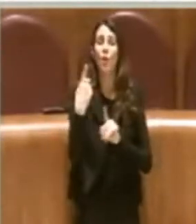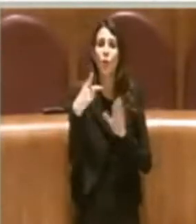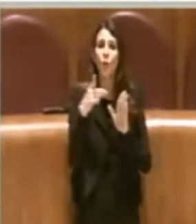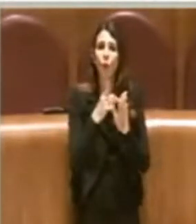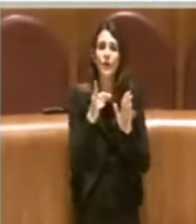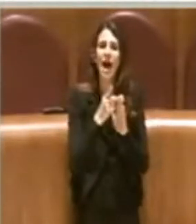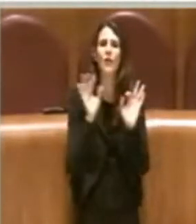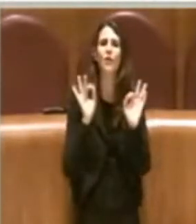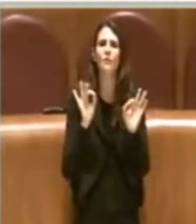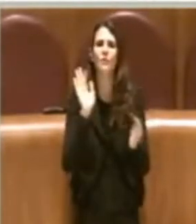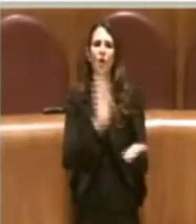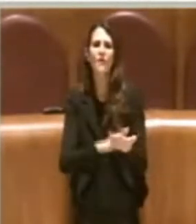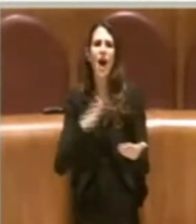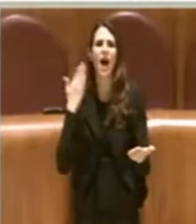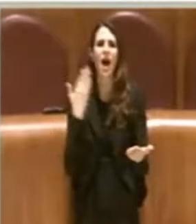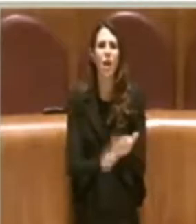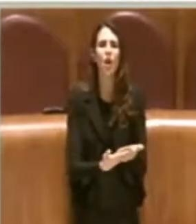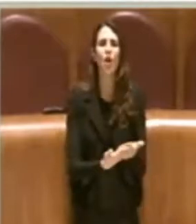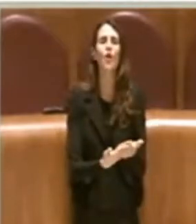ad esse collegate.